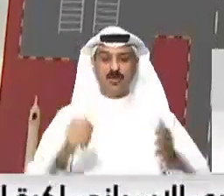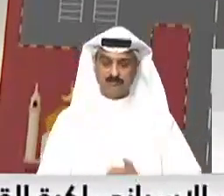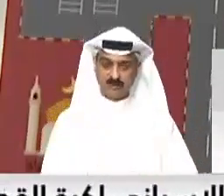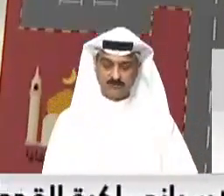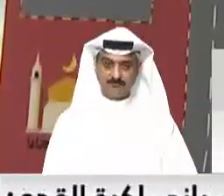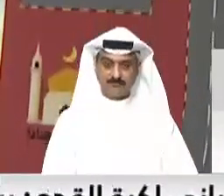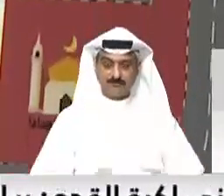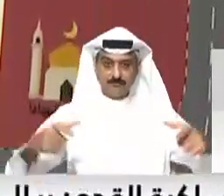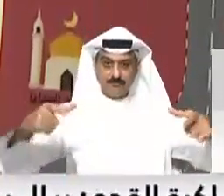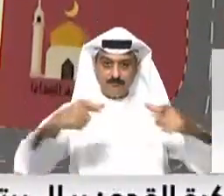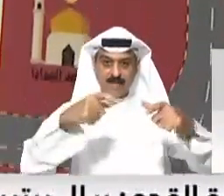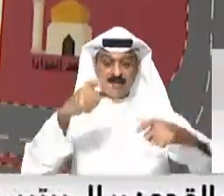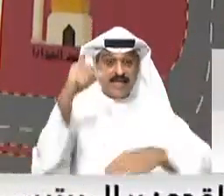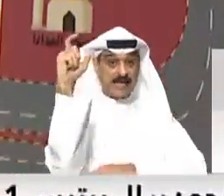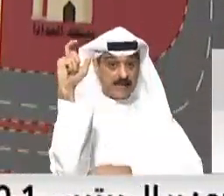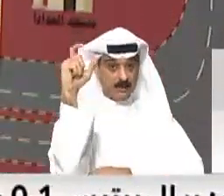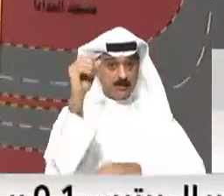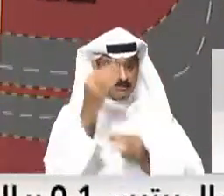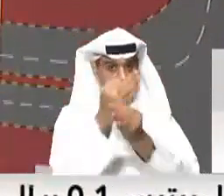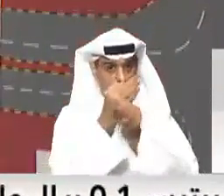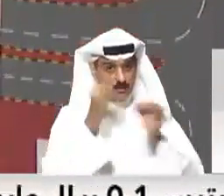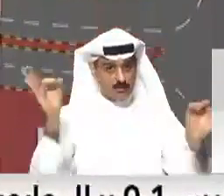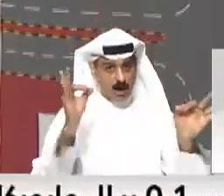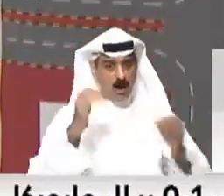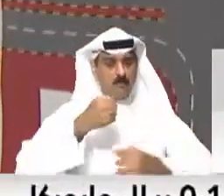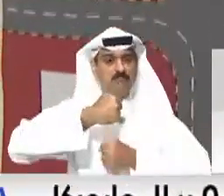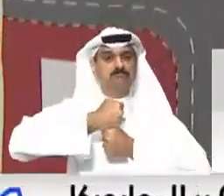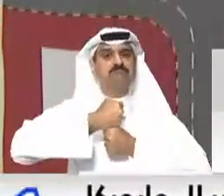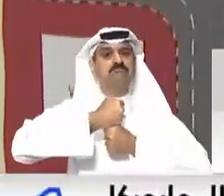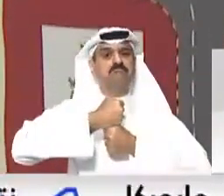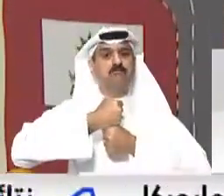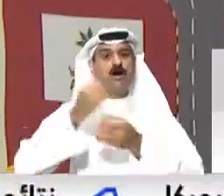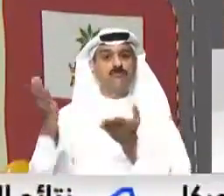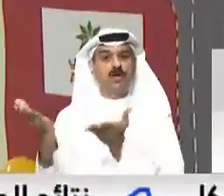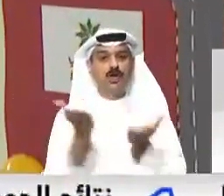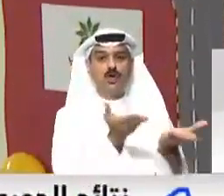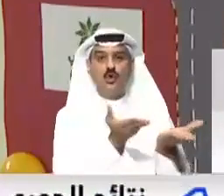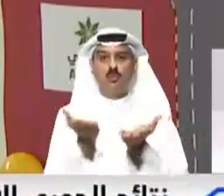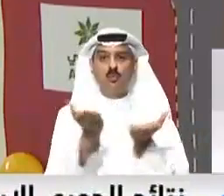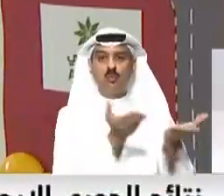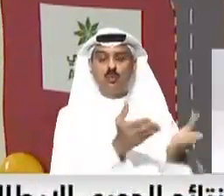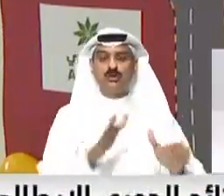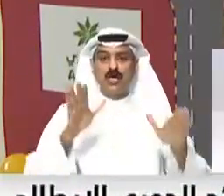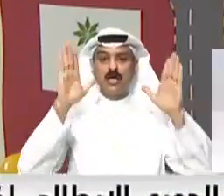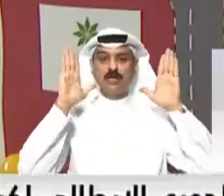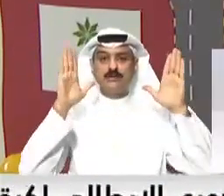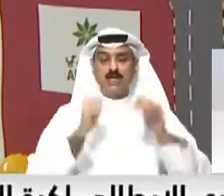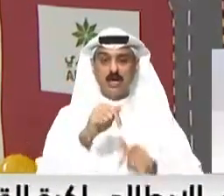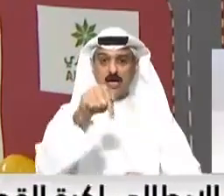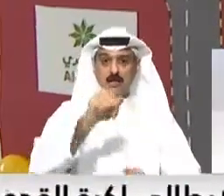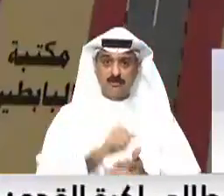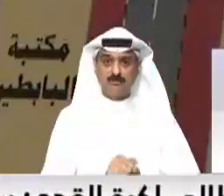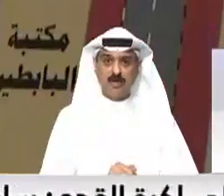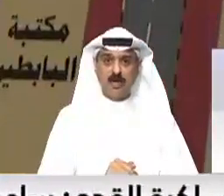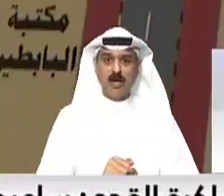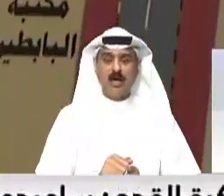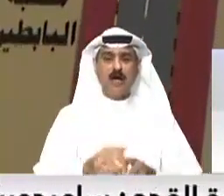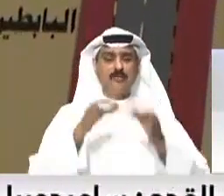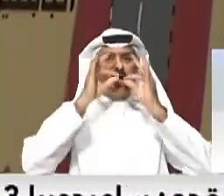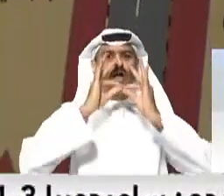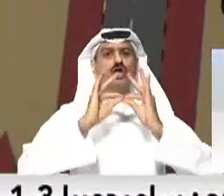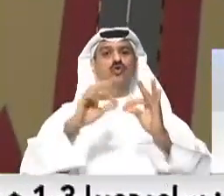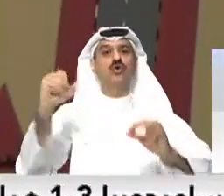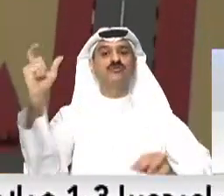الدولة الكبير أتمت كل الاستعدادات لاستقبال جموع المصلين والمتهجدين طوال الشهر